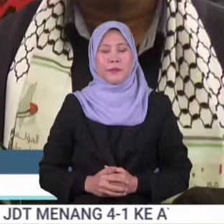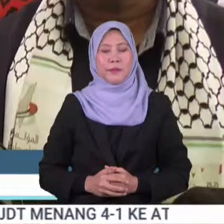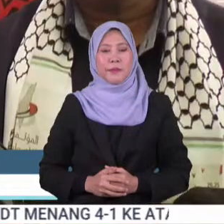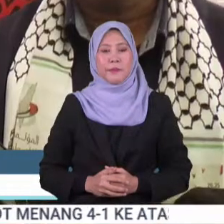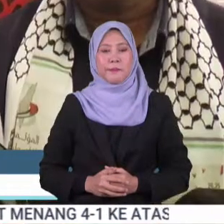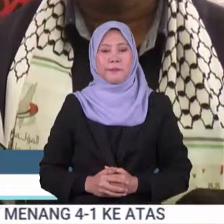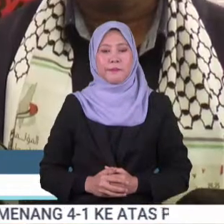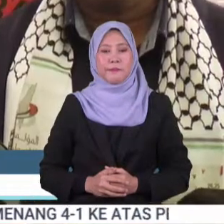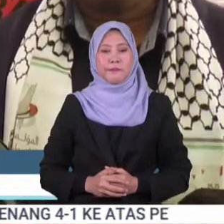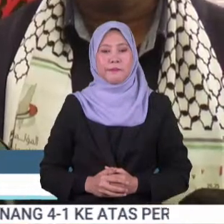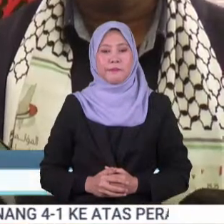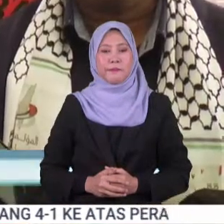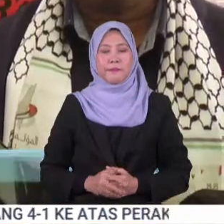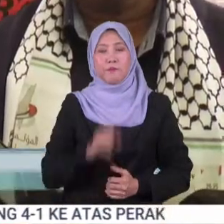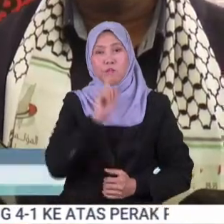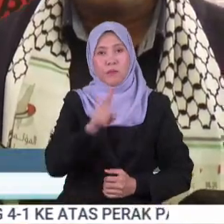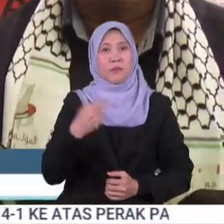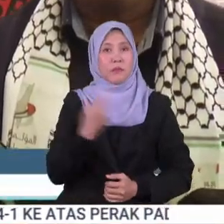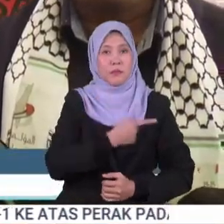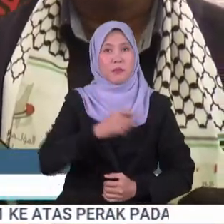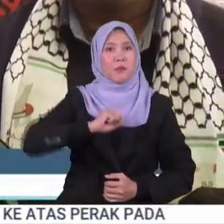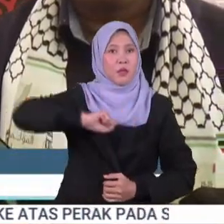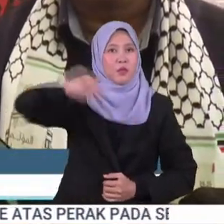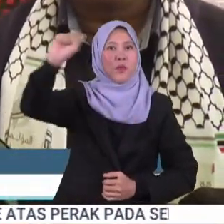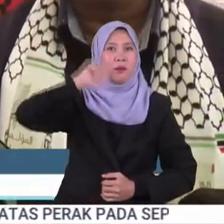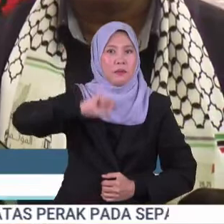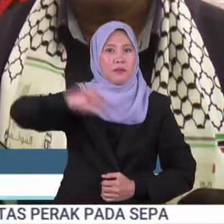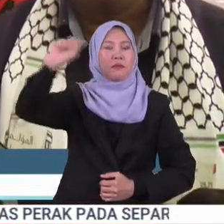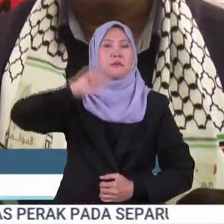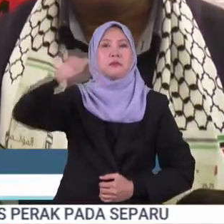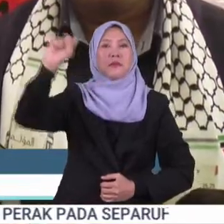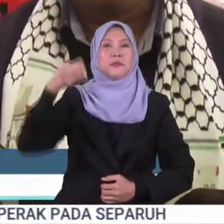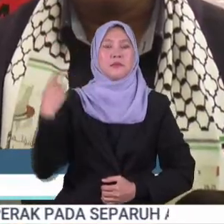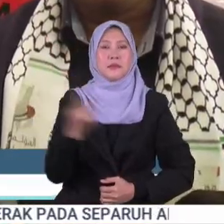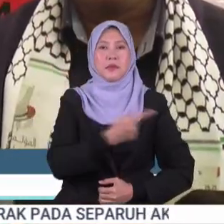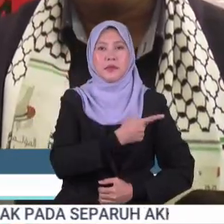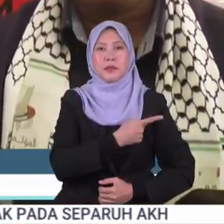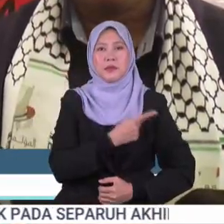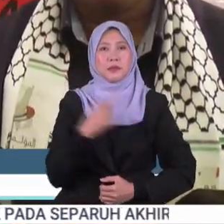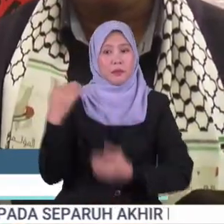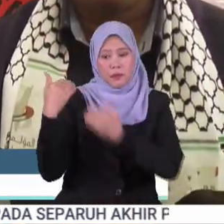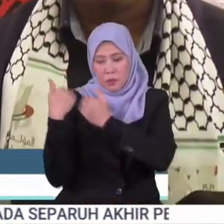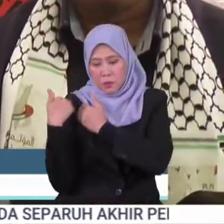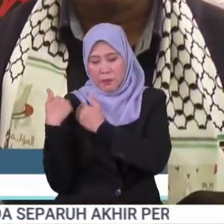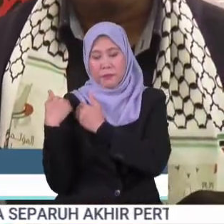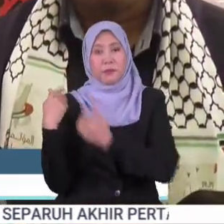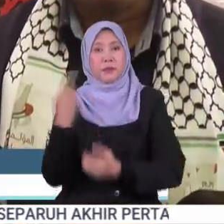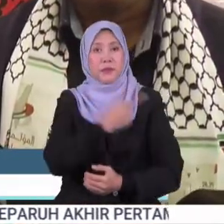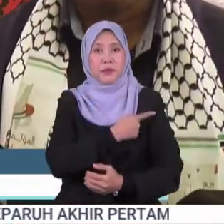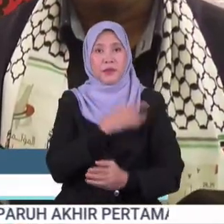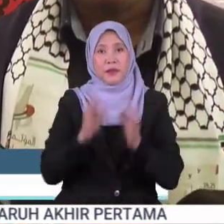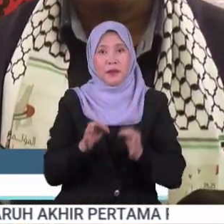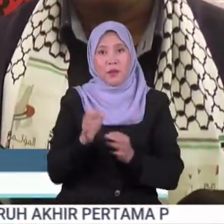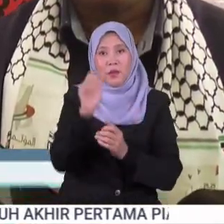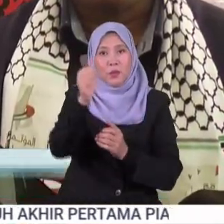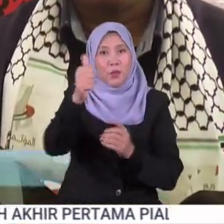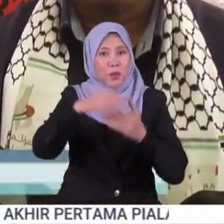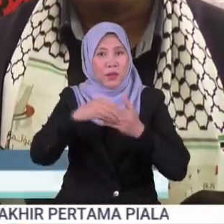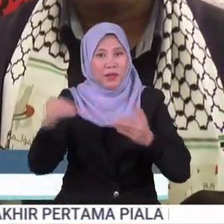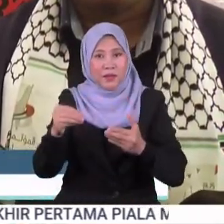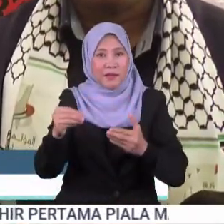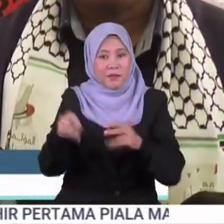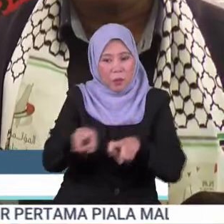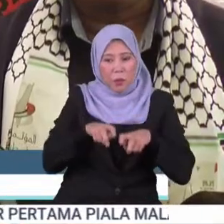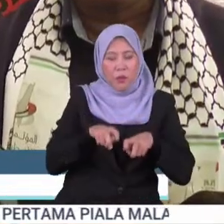munafik. Ini jihad kita, ini perjuangan kita, ini tanggungjawab kita. Kalau RM10 pun kita tak boleh nak